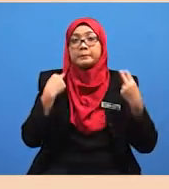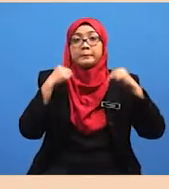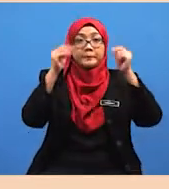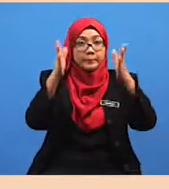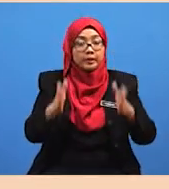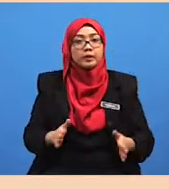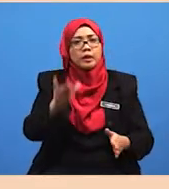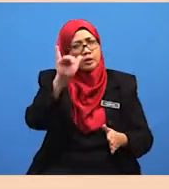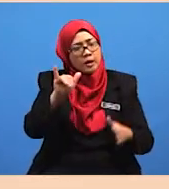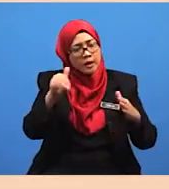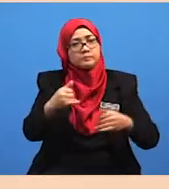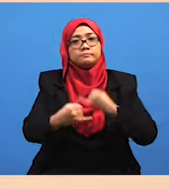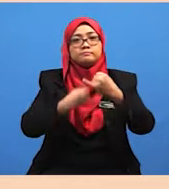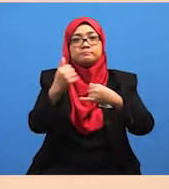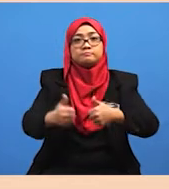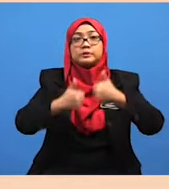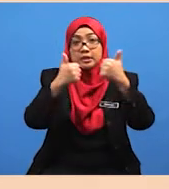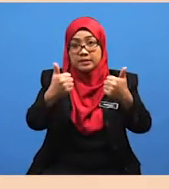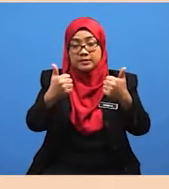bejger Iyalah